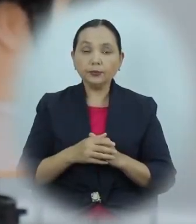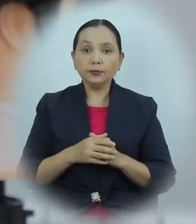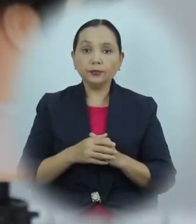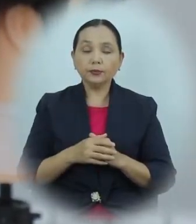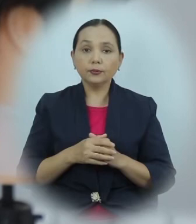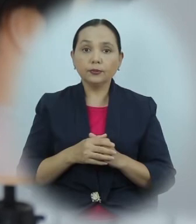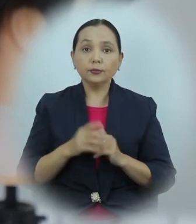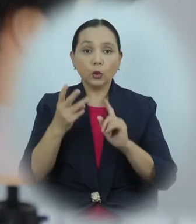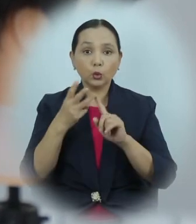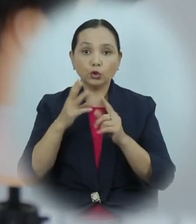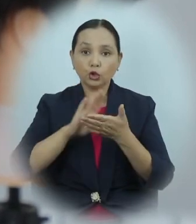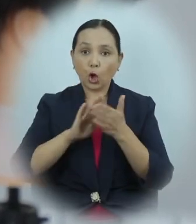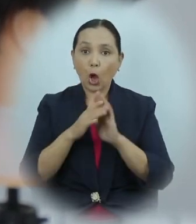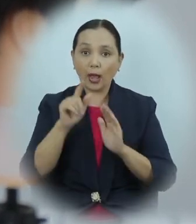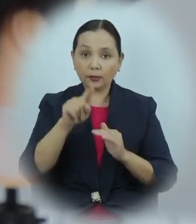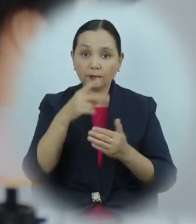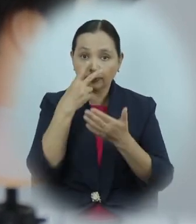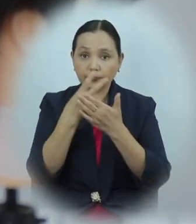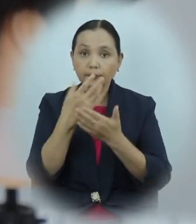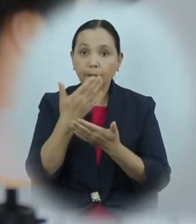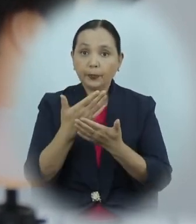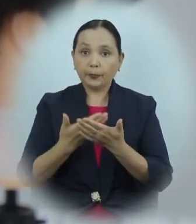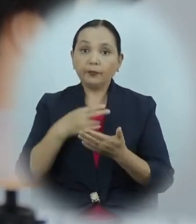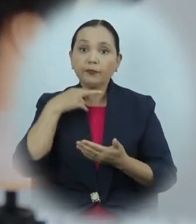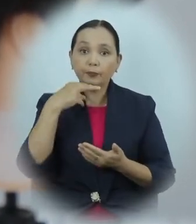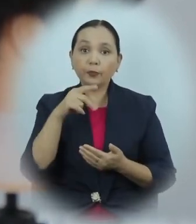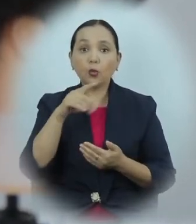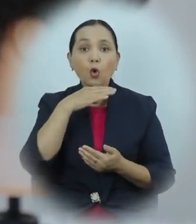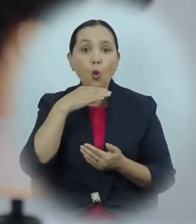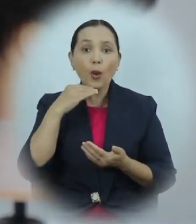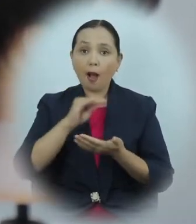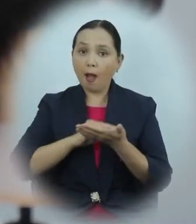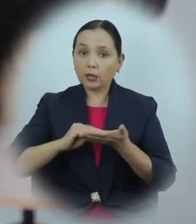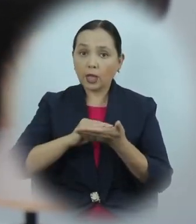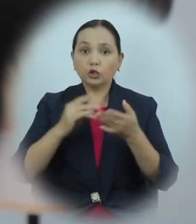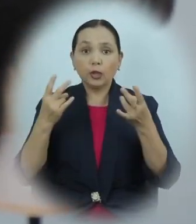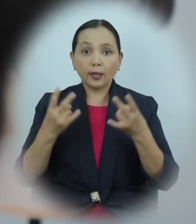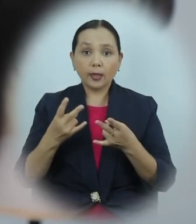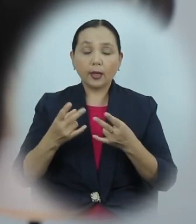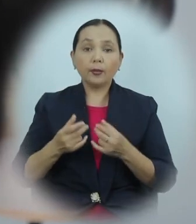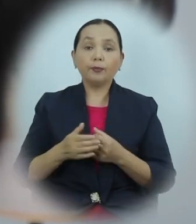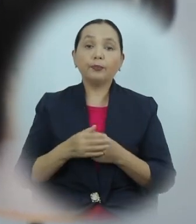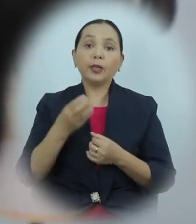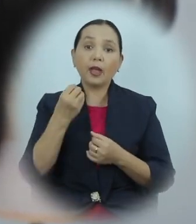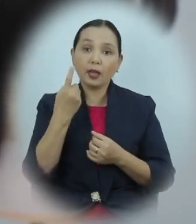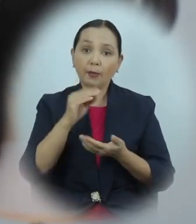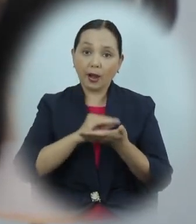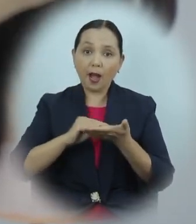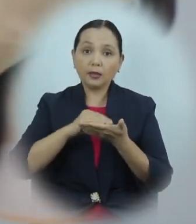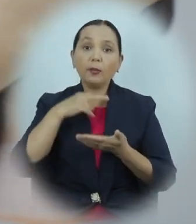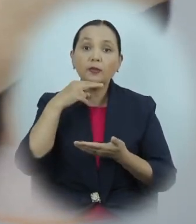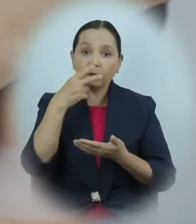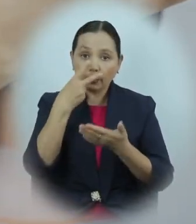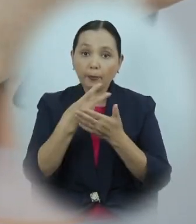ikkinchi holat, uchinchi holat. Buni ko'p marotaba qaytarishingiz kerak. Yana bir qaytarib o'taman,